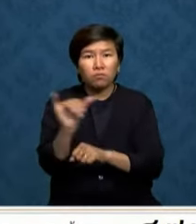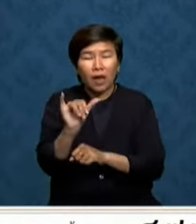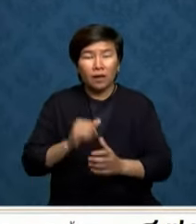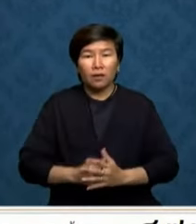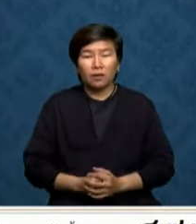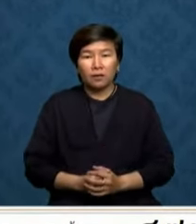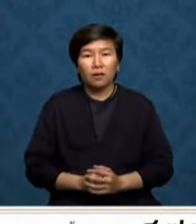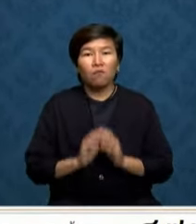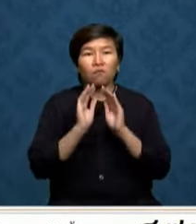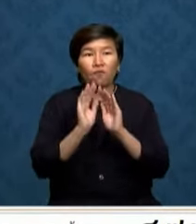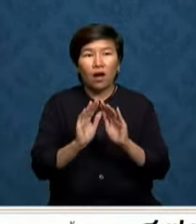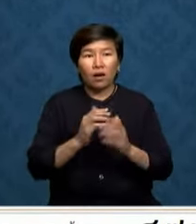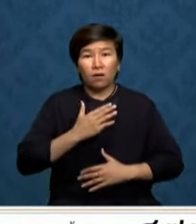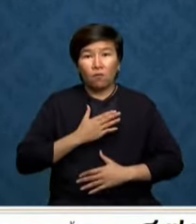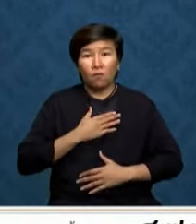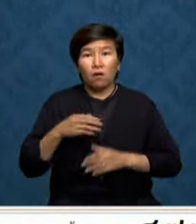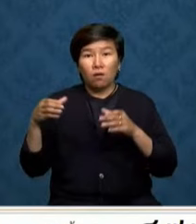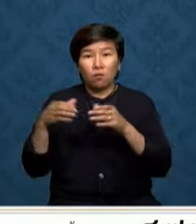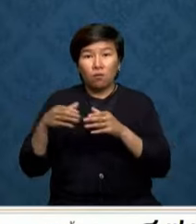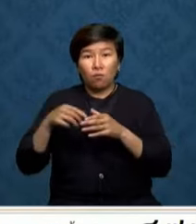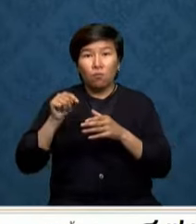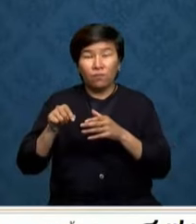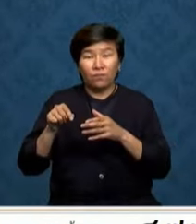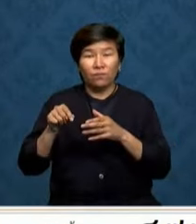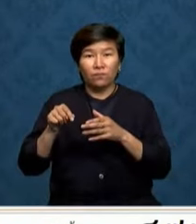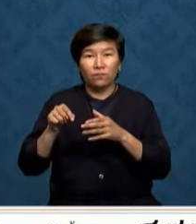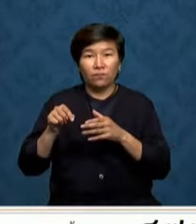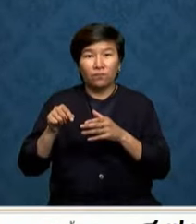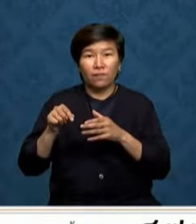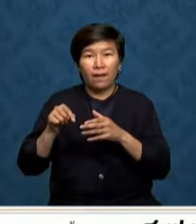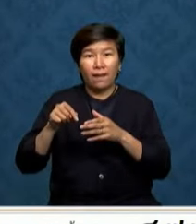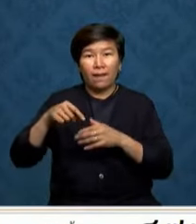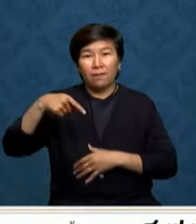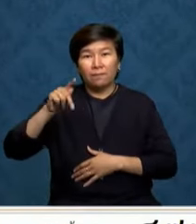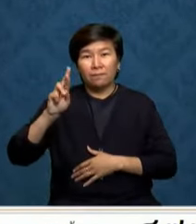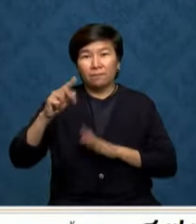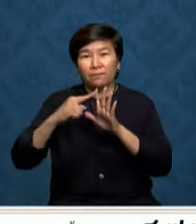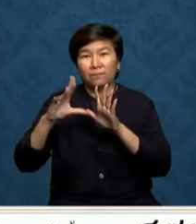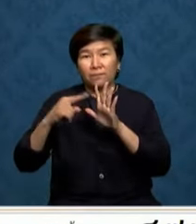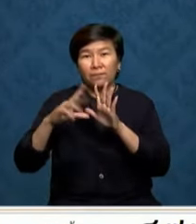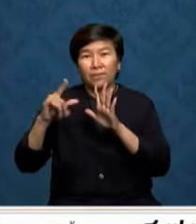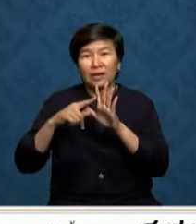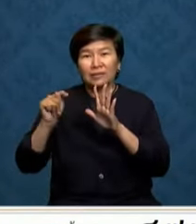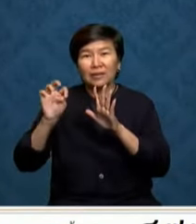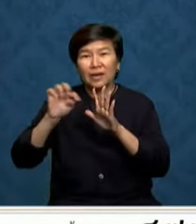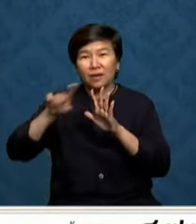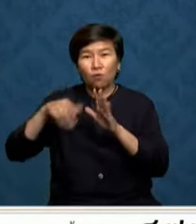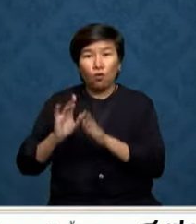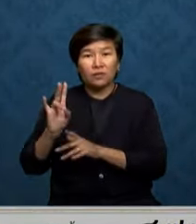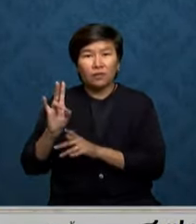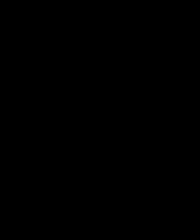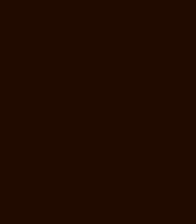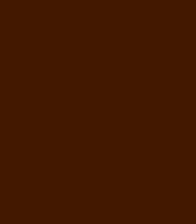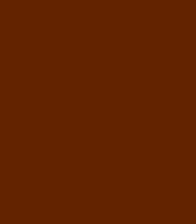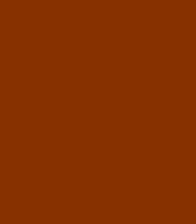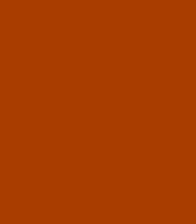สมาชิกว่าผมและพรรคประชาชาติทั้ง 7ท่านไม่เห็นด้วยกับร่างพระราชบญญัหมายฉบับนี้ครับขอบคุณมากครับ